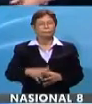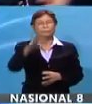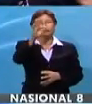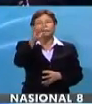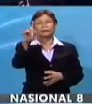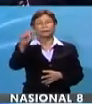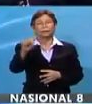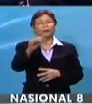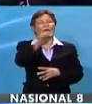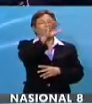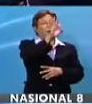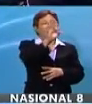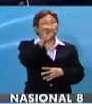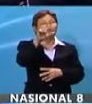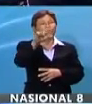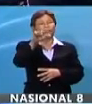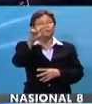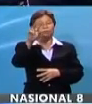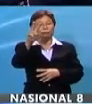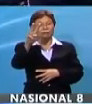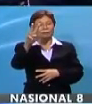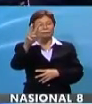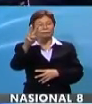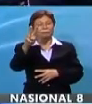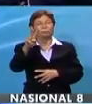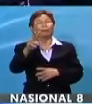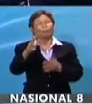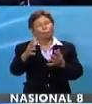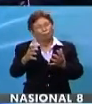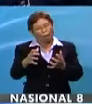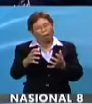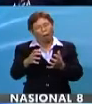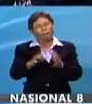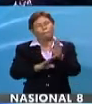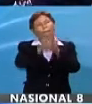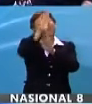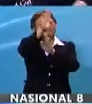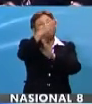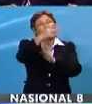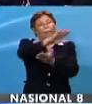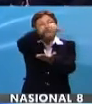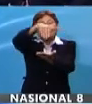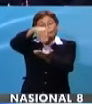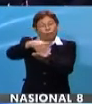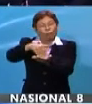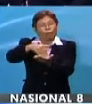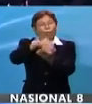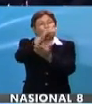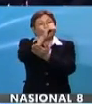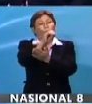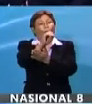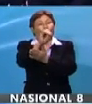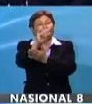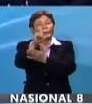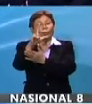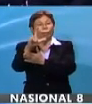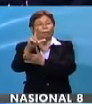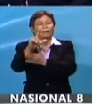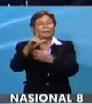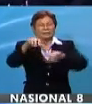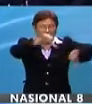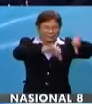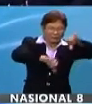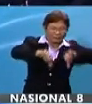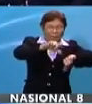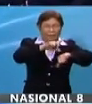Felda Global Ventures Holdings Berhad FGV berhasrat membangunkan hub oleokimia global di Indonesia jika